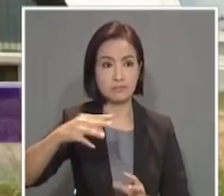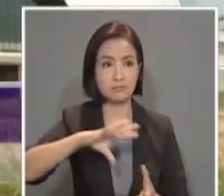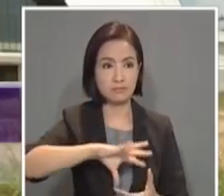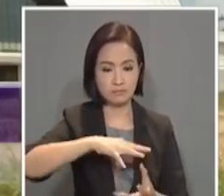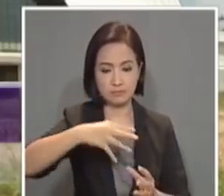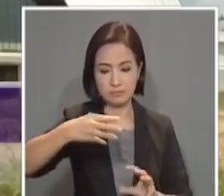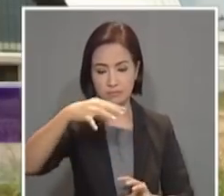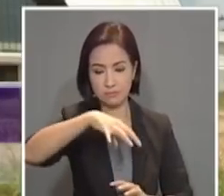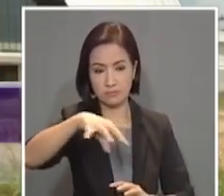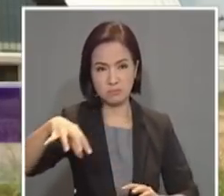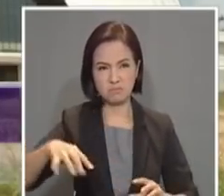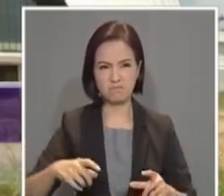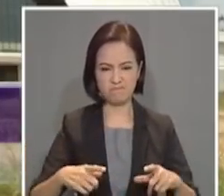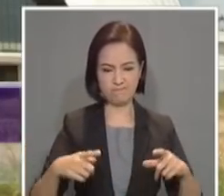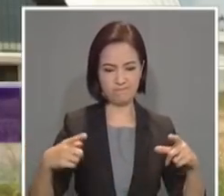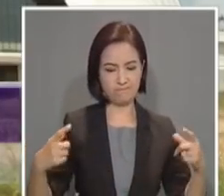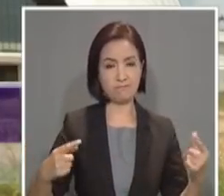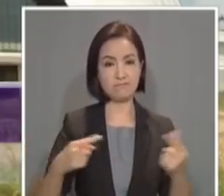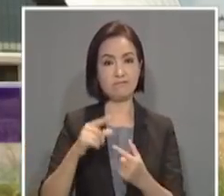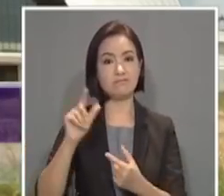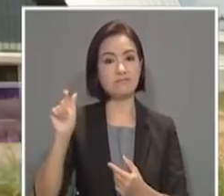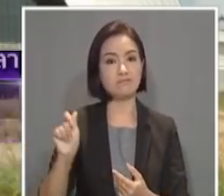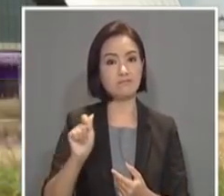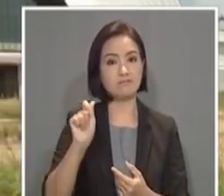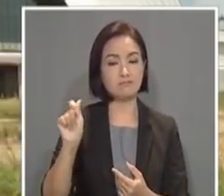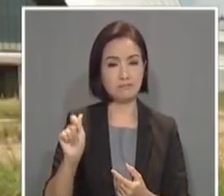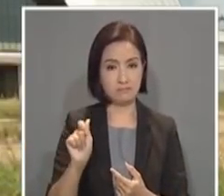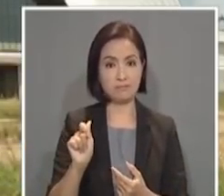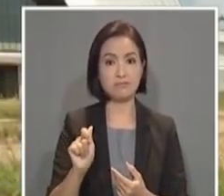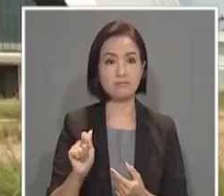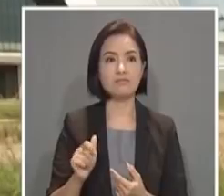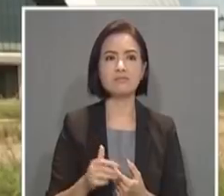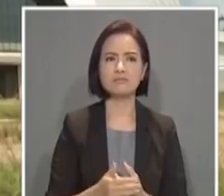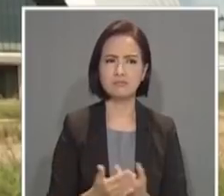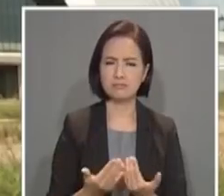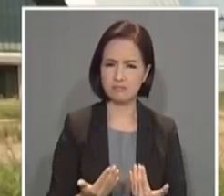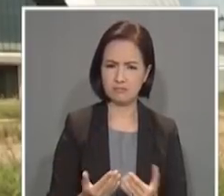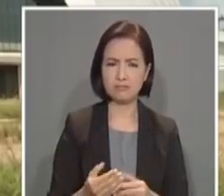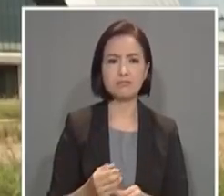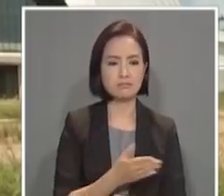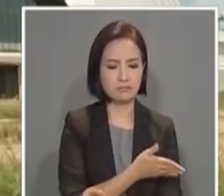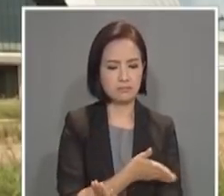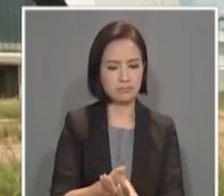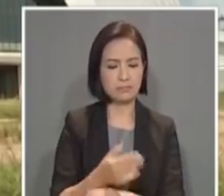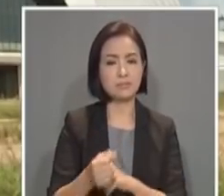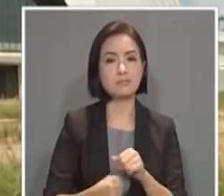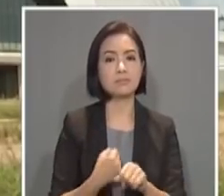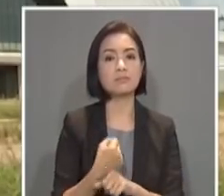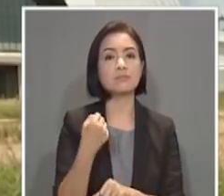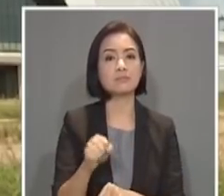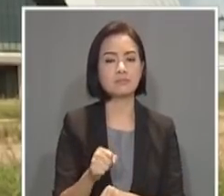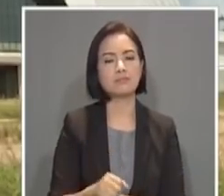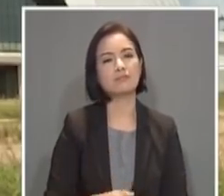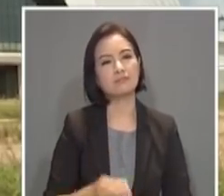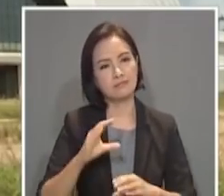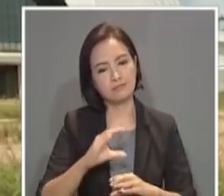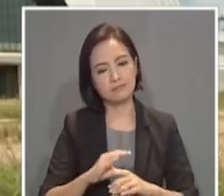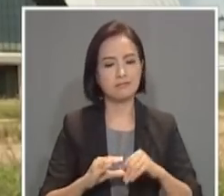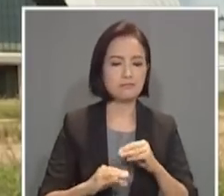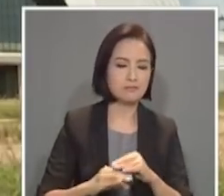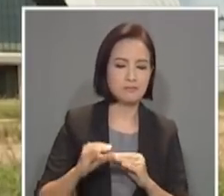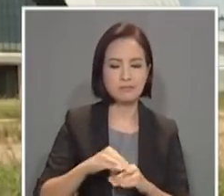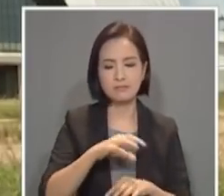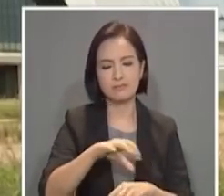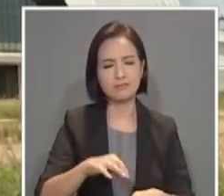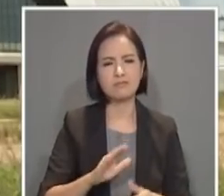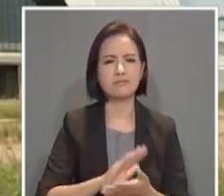ให้เป็นอควาเรียมที่มีความยิ่งใหญ่ที่สุดในเอเชียตะวันออกเฉียงใต้นะคะแต่การก่อสร้างในช่วง10ปีที่ผ่านมาก็ยังไม่แล้วเสร็จส่งผลให้ภาคประชาชนใน